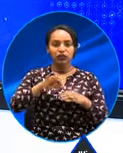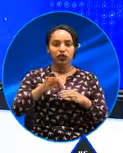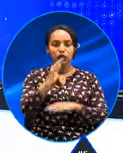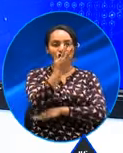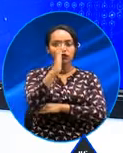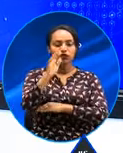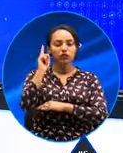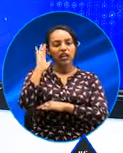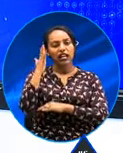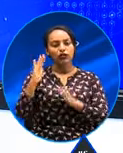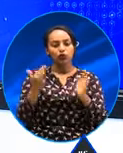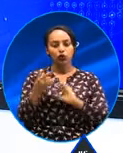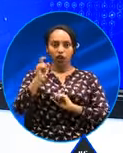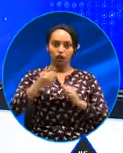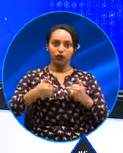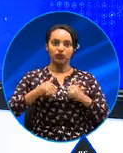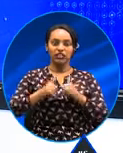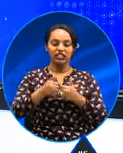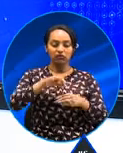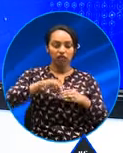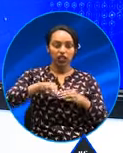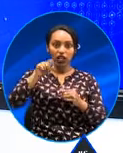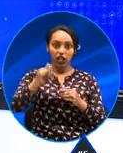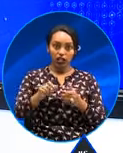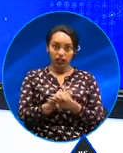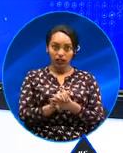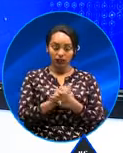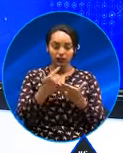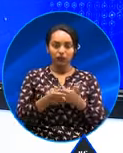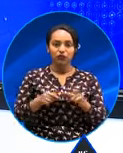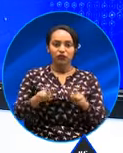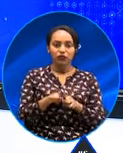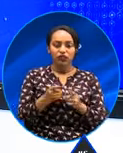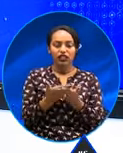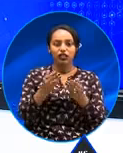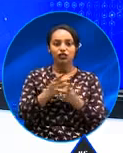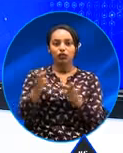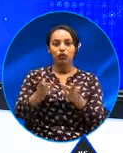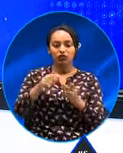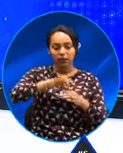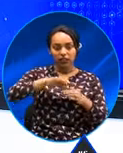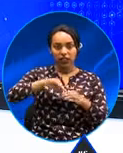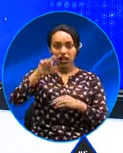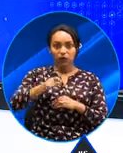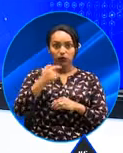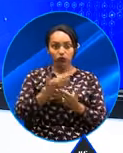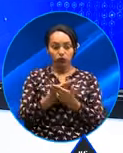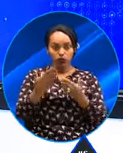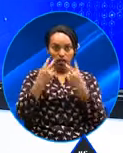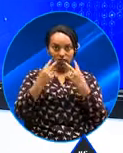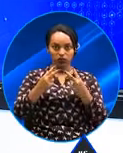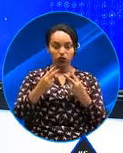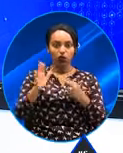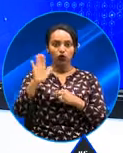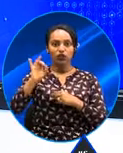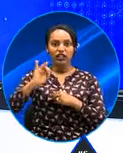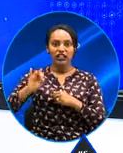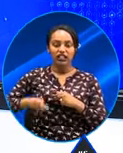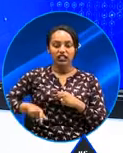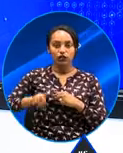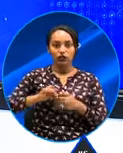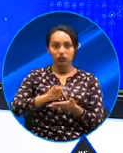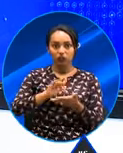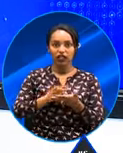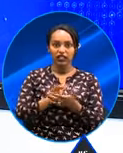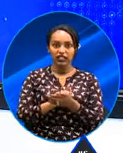የሚተከሉ ችግኞች ምን አይነት መሆን ይገባቸዋል፣ እንዴት መተከል አለባቸው፣ እንዲሁም የት አካባቢ መተከል አለባቸው የሚለውን ጉዳይ አስመልክቶ በጉለሌ እጽዋት